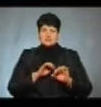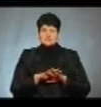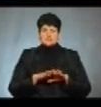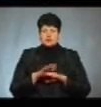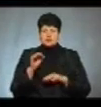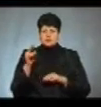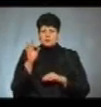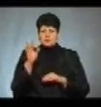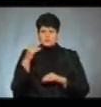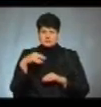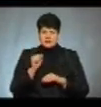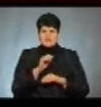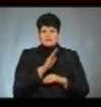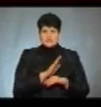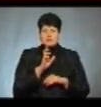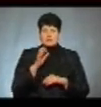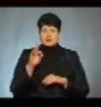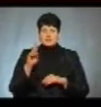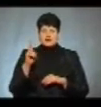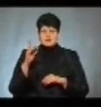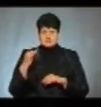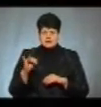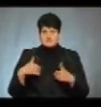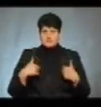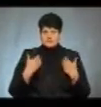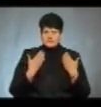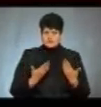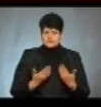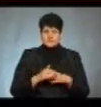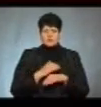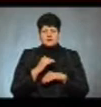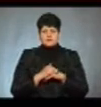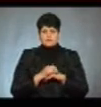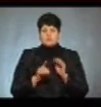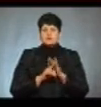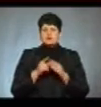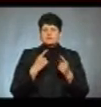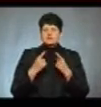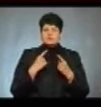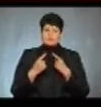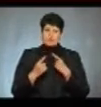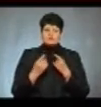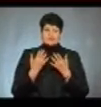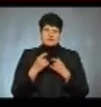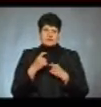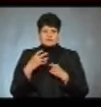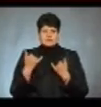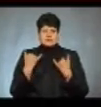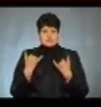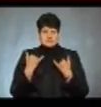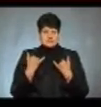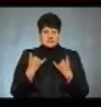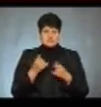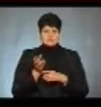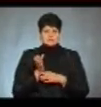населення облдержадміністрації Вадим Боярський. Вітаю вас. Добрий вечір. Розпочнемо розмову уже за декілька хвилин. Наразі в ефірі